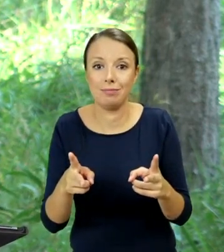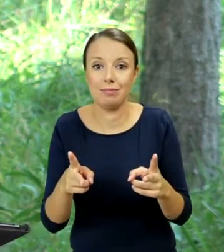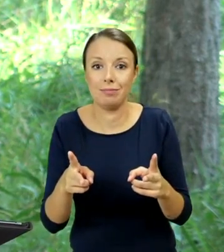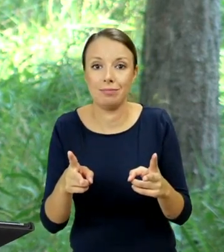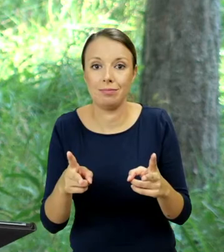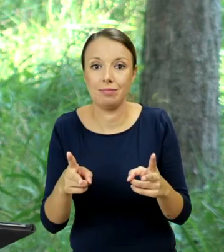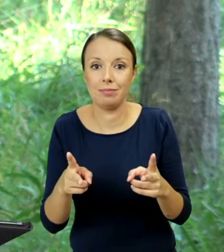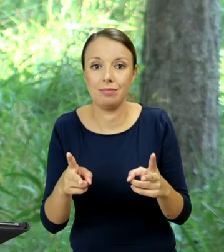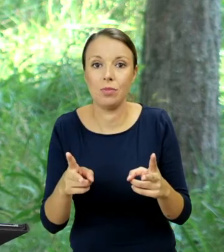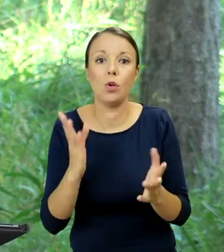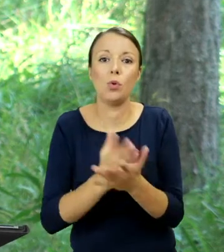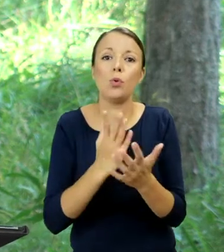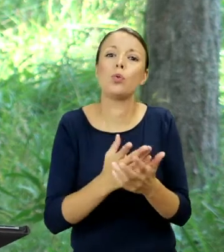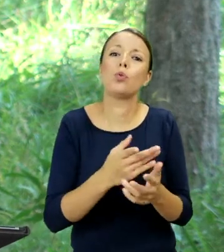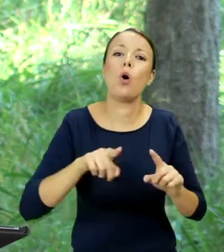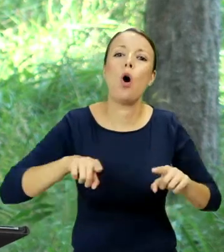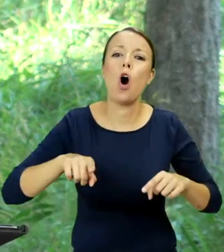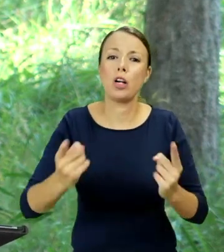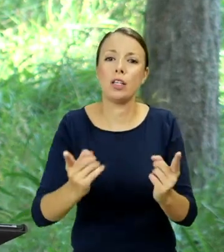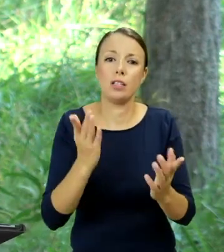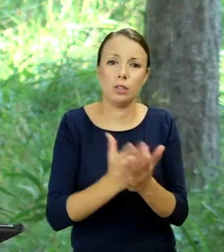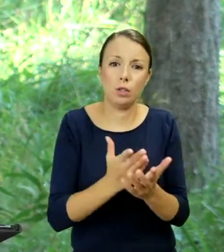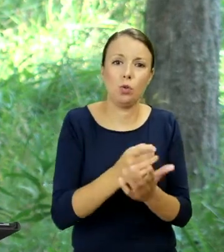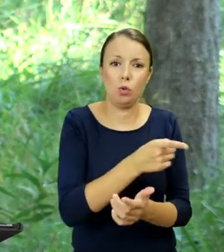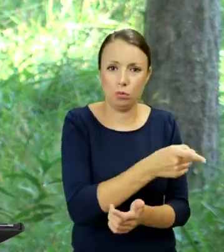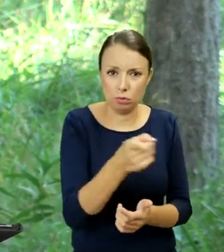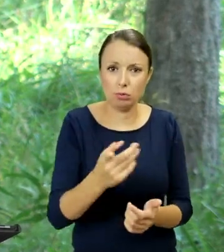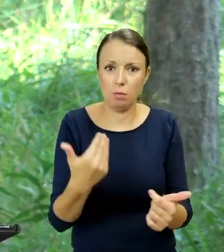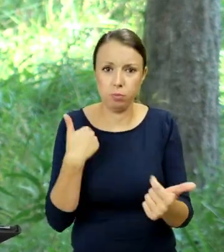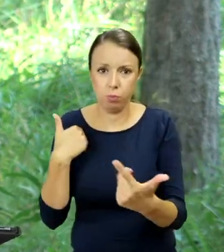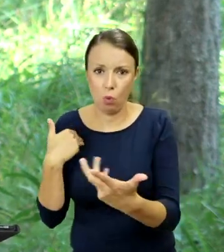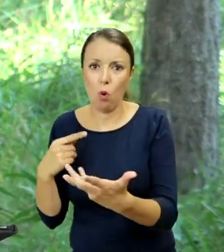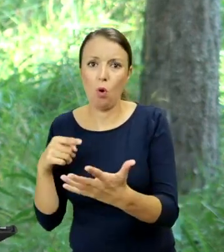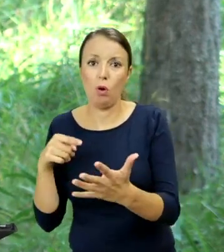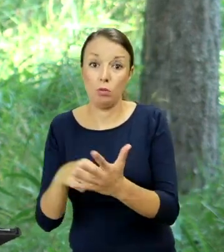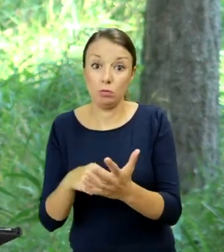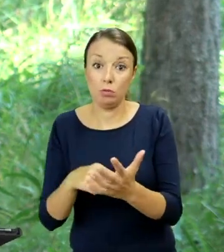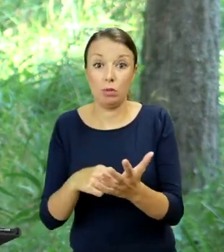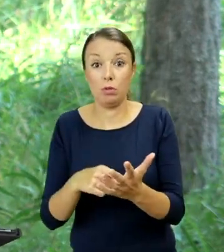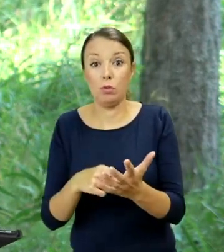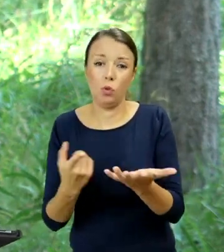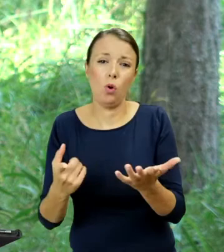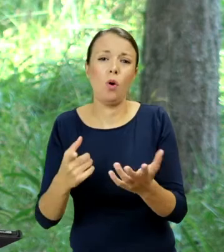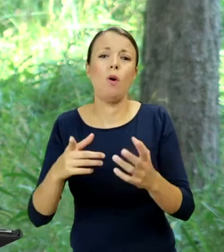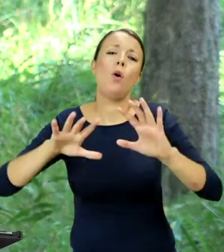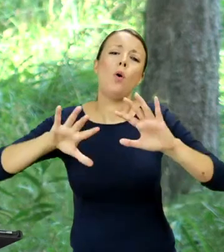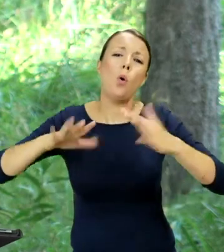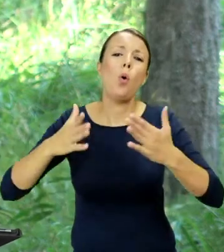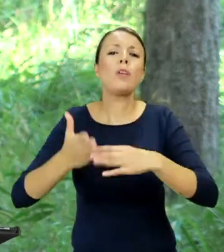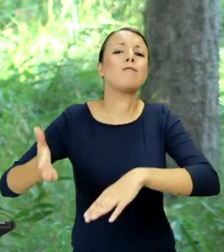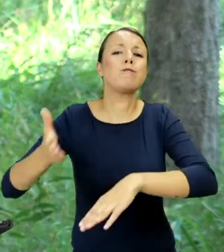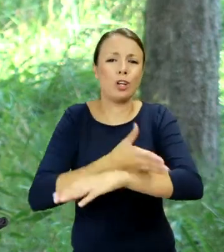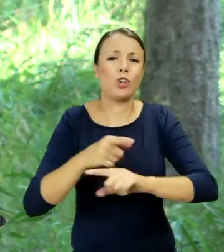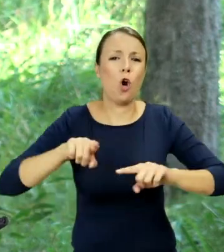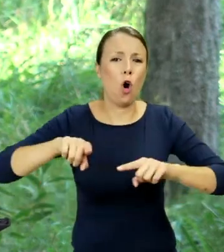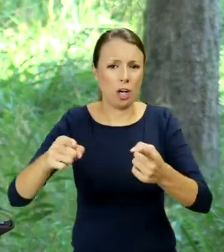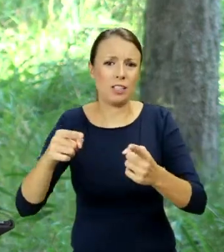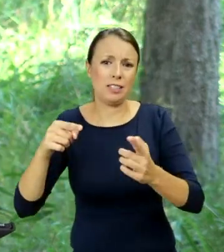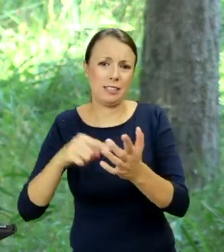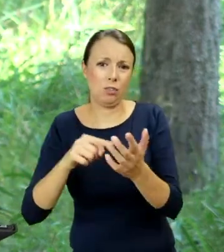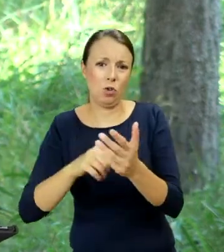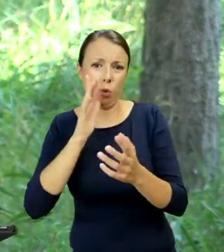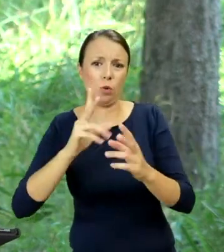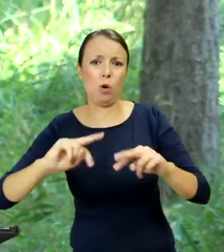działająca już organizacja przysposobienia wojskowego kobiet, w pewnym sensie spadkobierczyni tych wszystkich poprzednich organizacji, wraz z Polskim